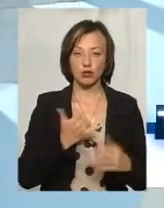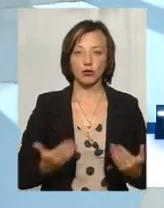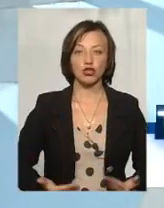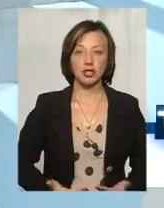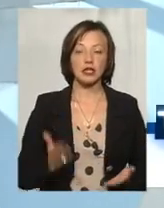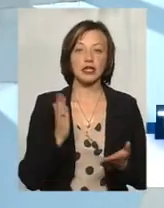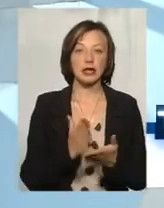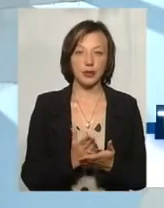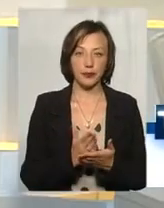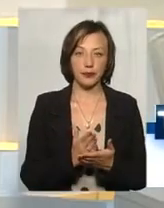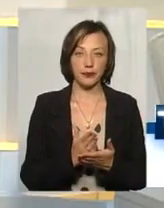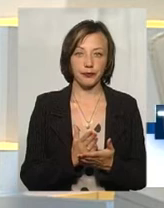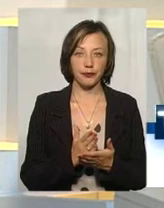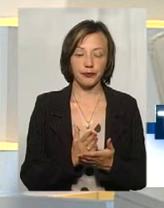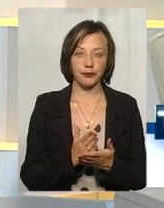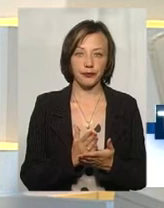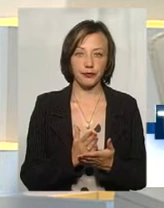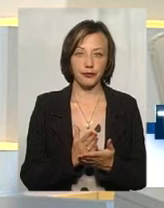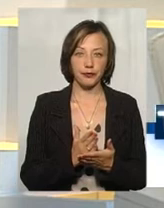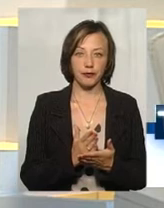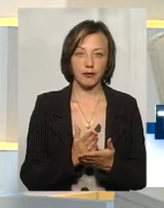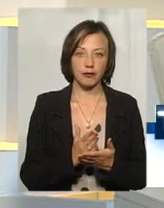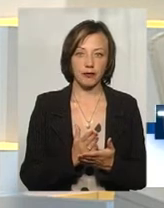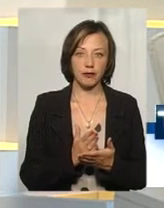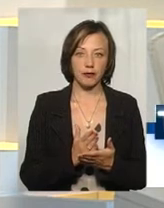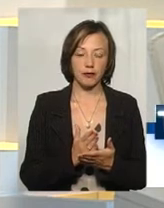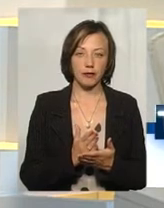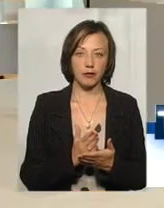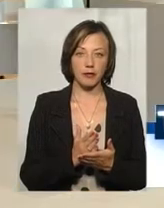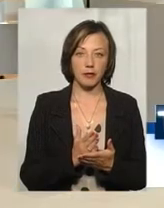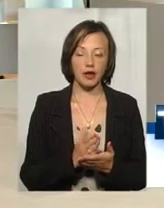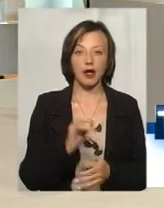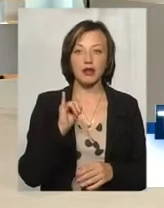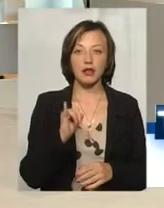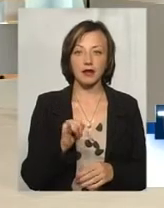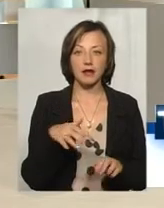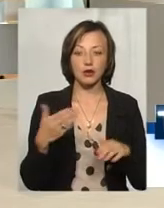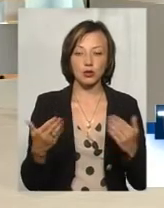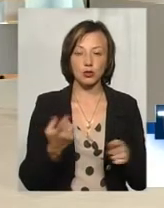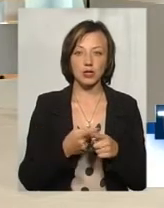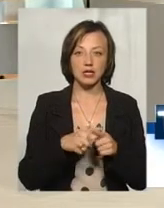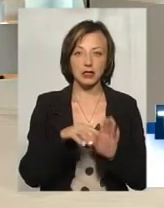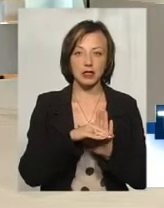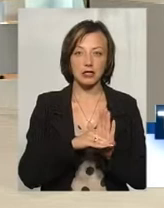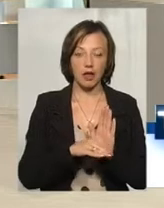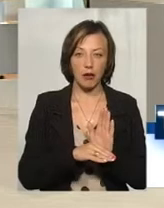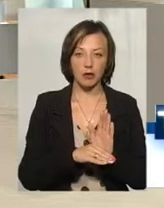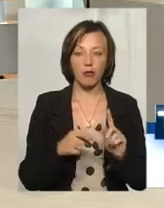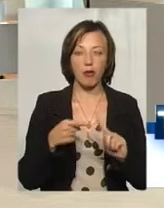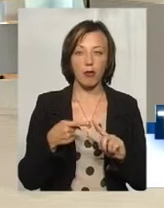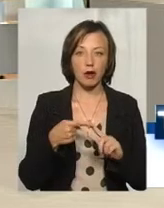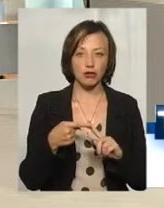є і, я б так сказав, негативні сторони цієї системи.